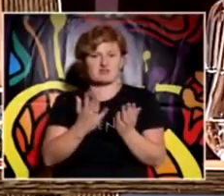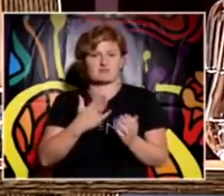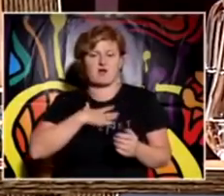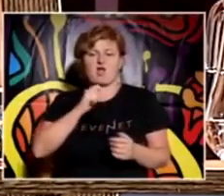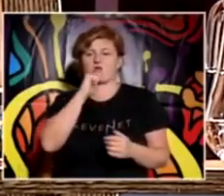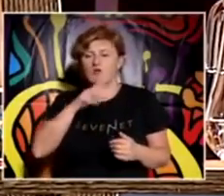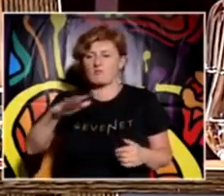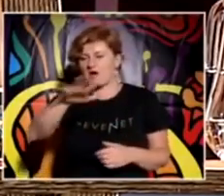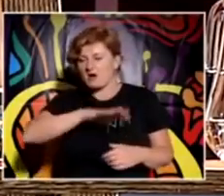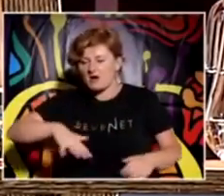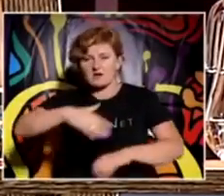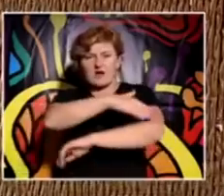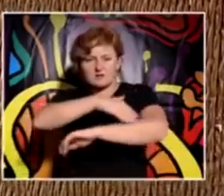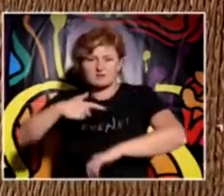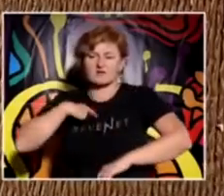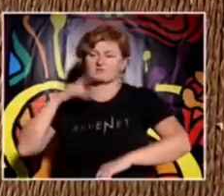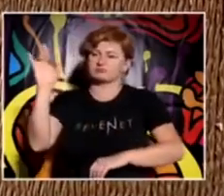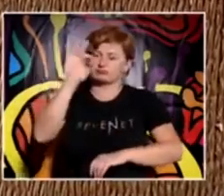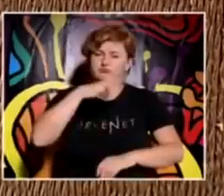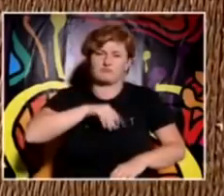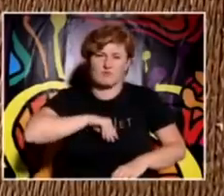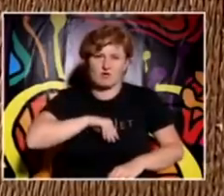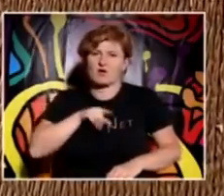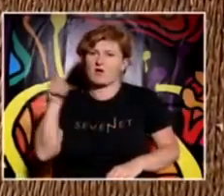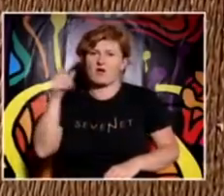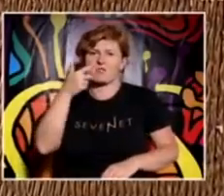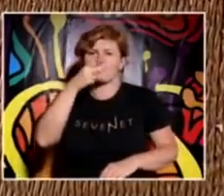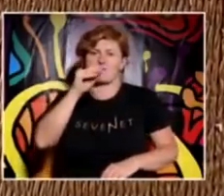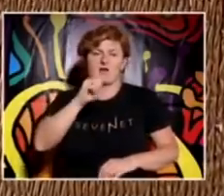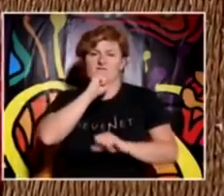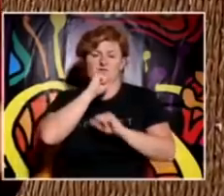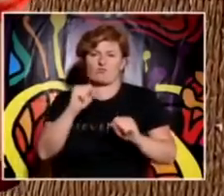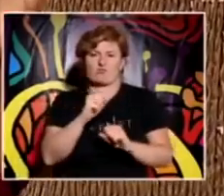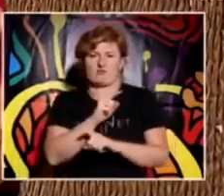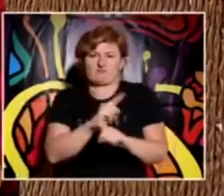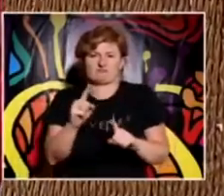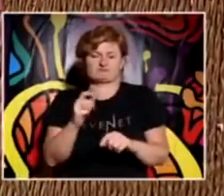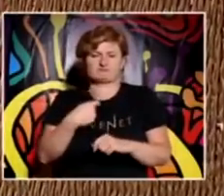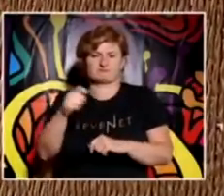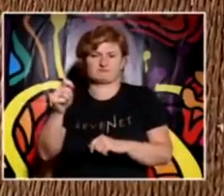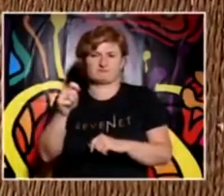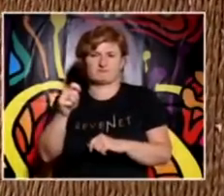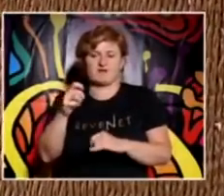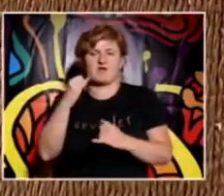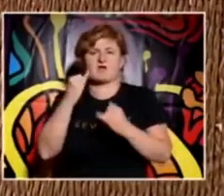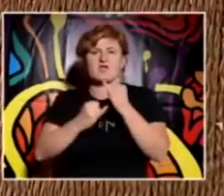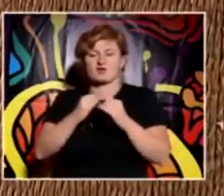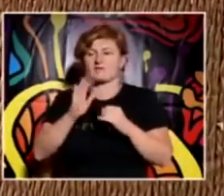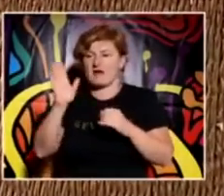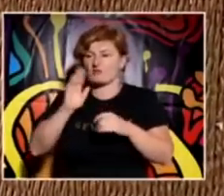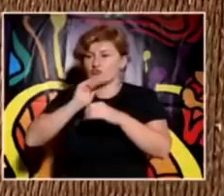Unii Europejskiej sobie jechać, szukać lepszego życia. Oni absolutnie tego wyboru nie mają. Jedynym wyborem, jeśli będą mieli szczęście, jest ten